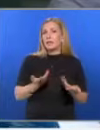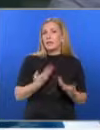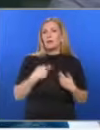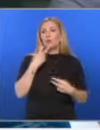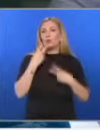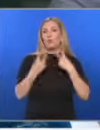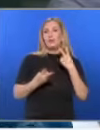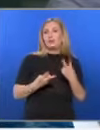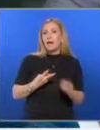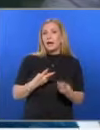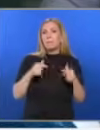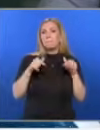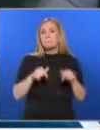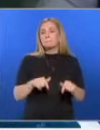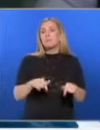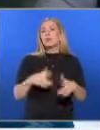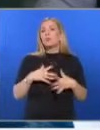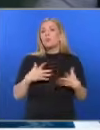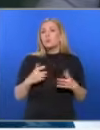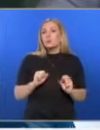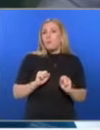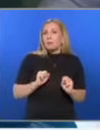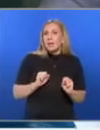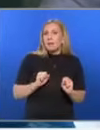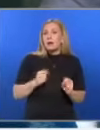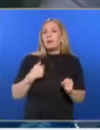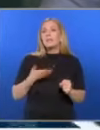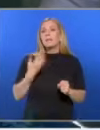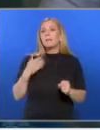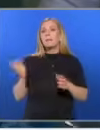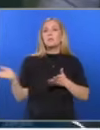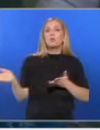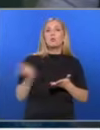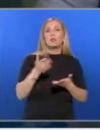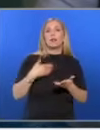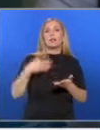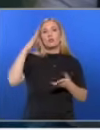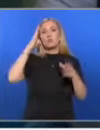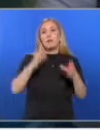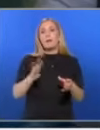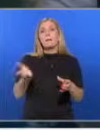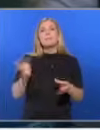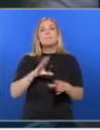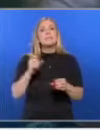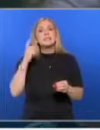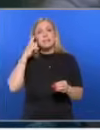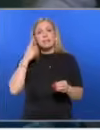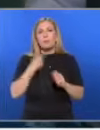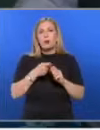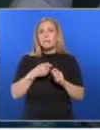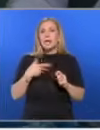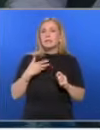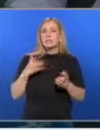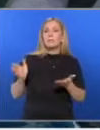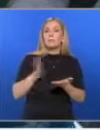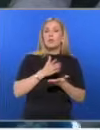което видях, така и което ме опасява. Миналия път ни бутнаха правителството, без да знаят какво правят. Сега искат да ни